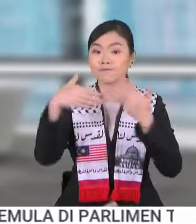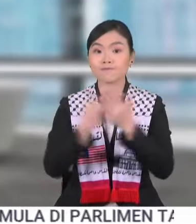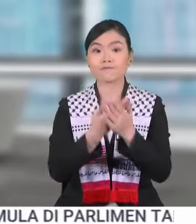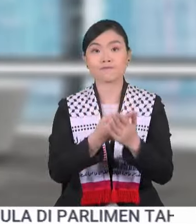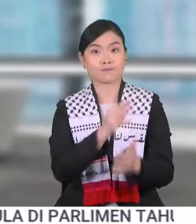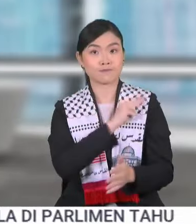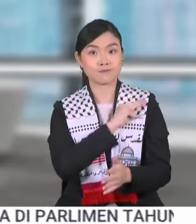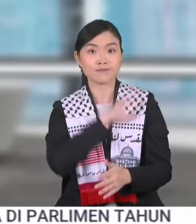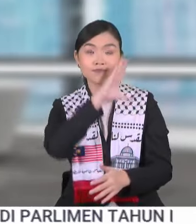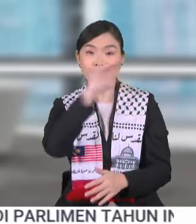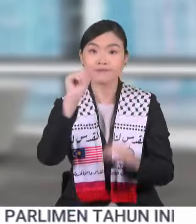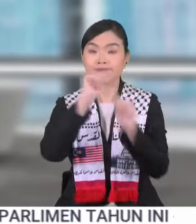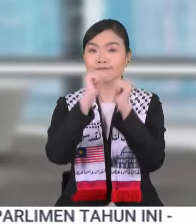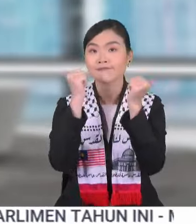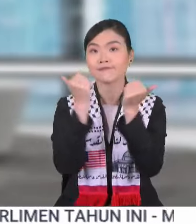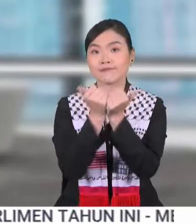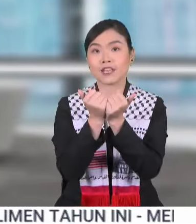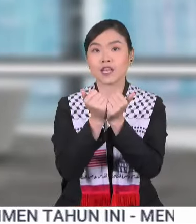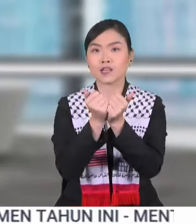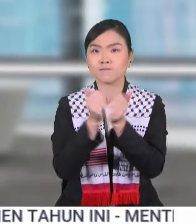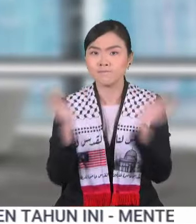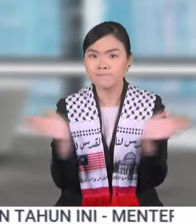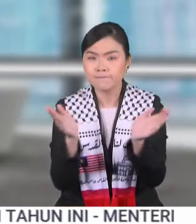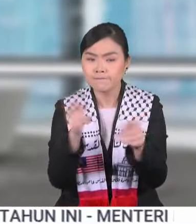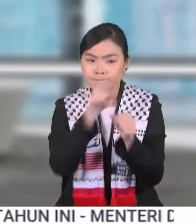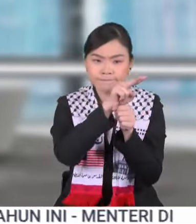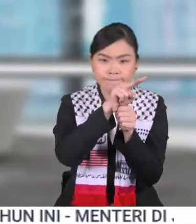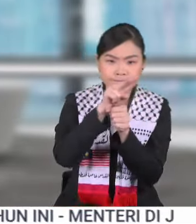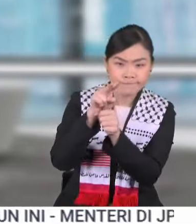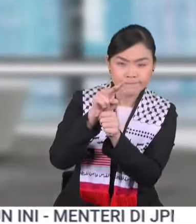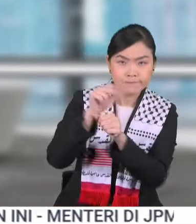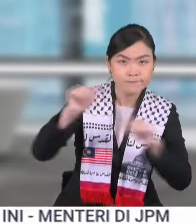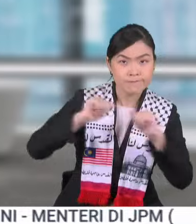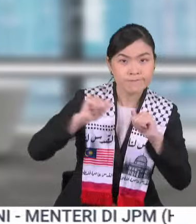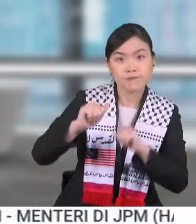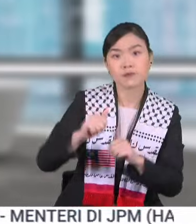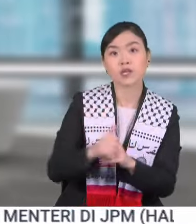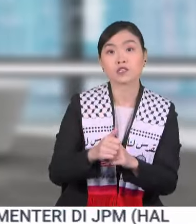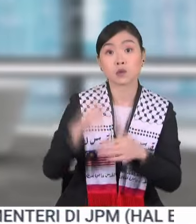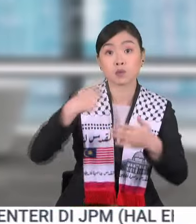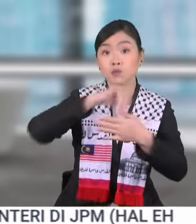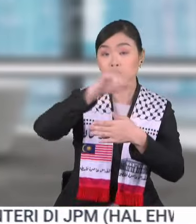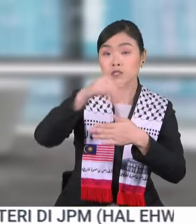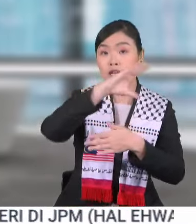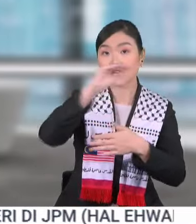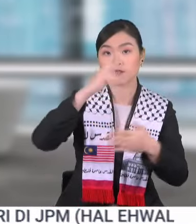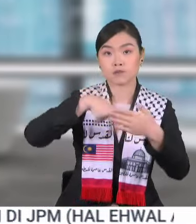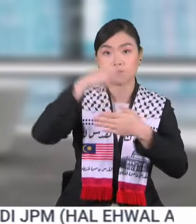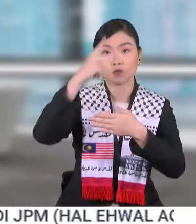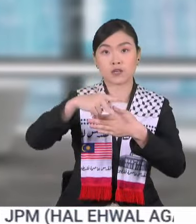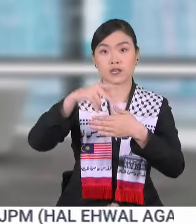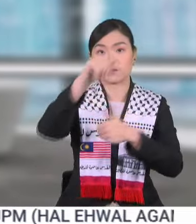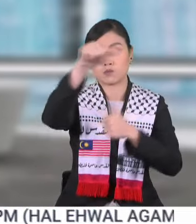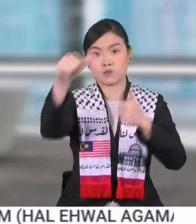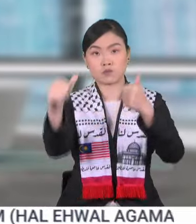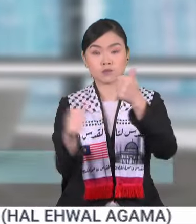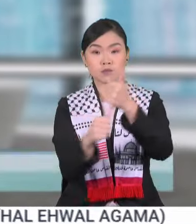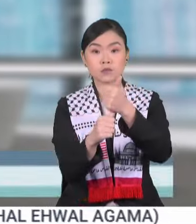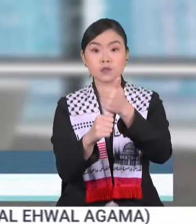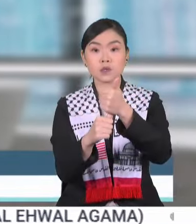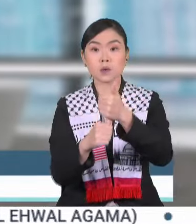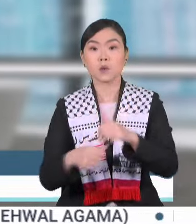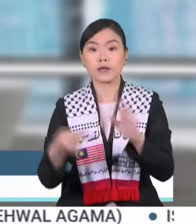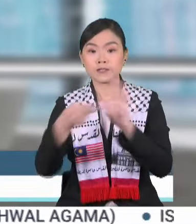Semua kementerian dan agensi pelaksana diarah memantau secara proaktif terhadap pelaksanaan projek dan program di bawah status pra-pelaksanaan yang